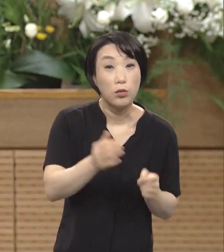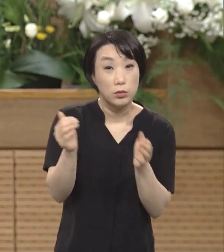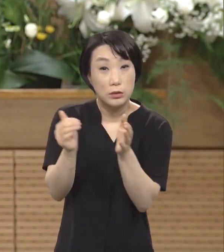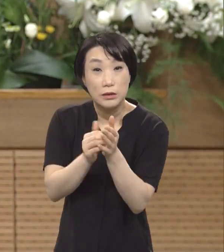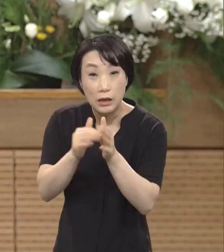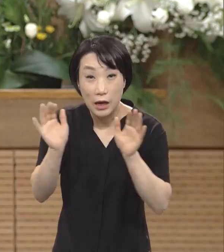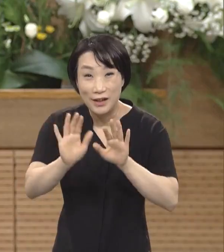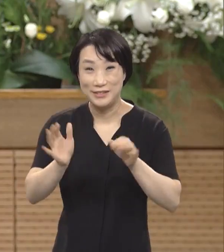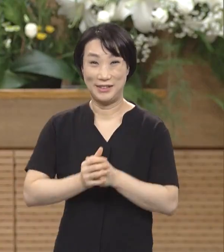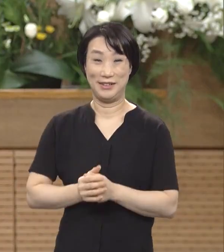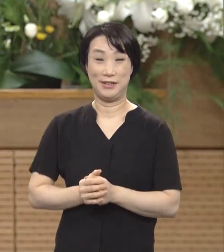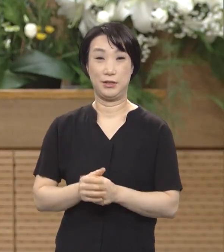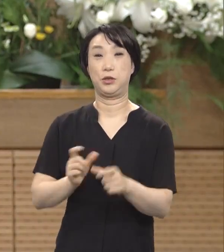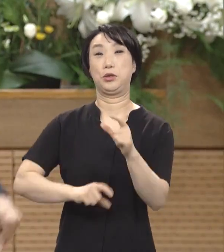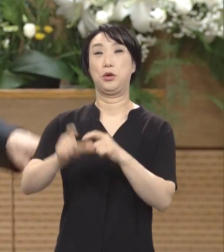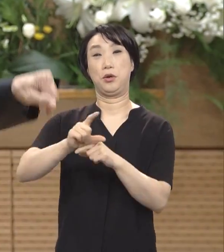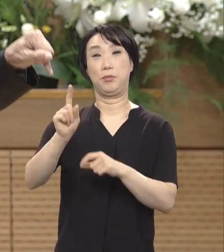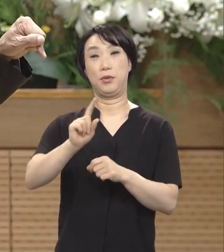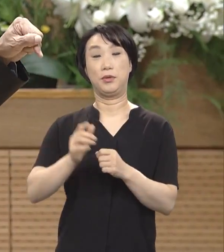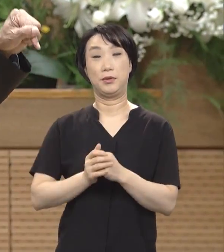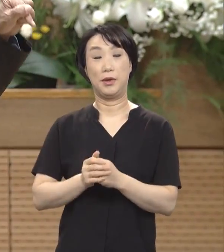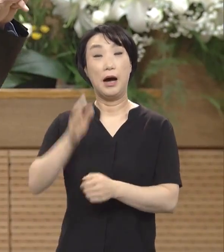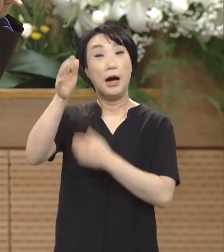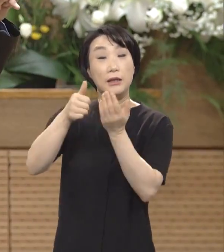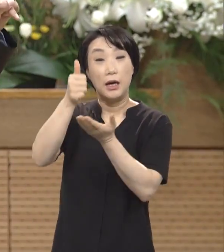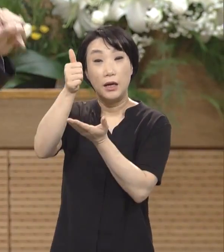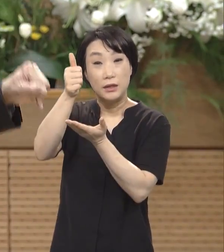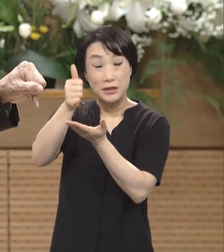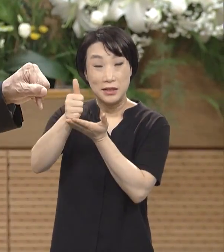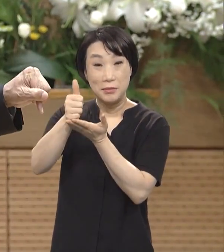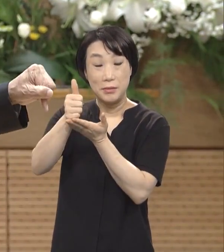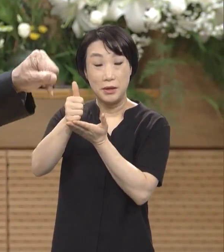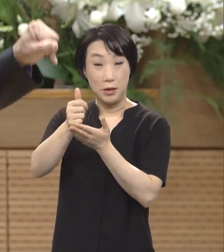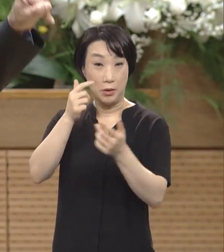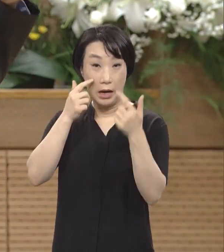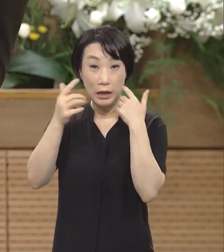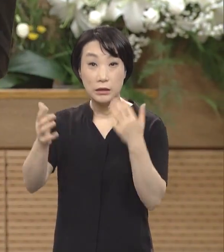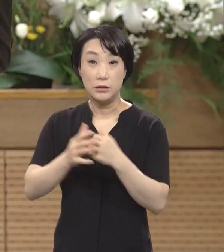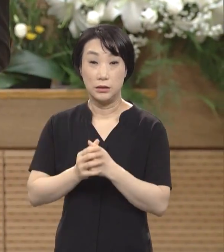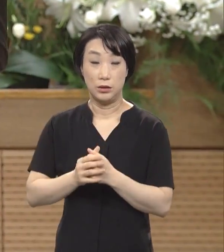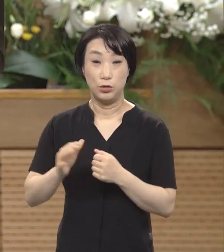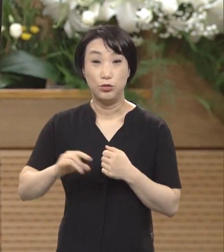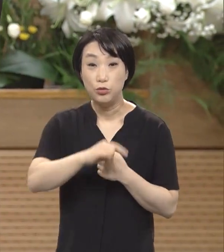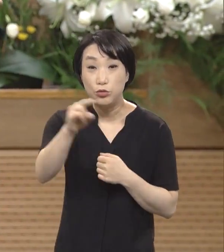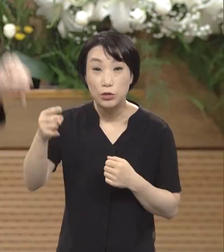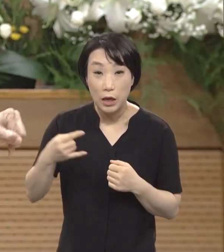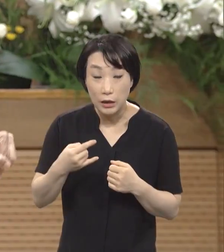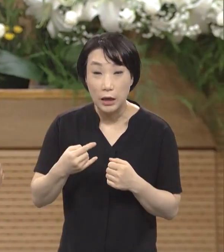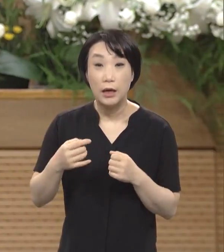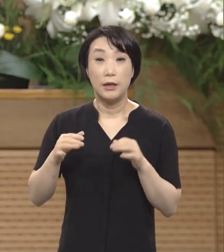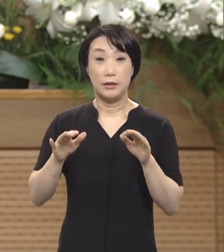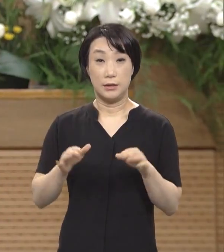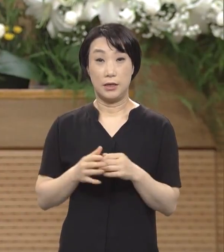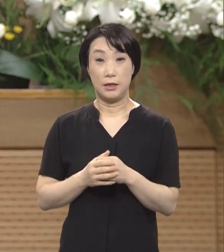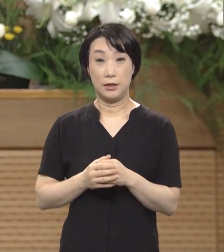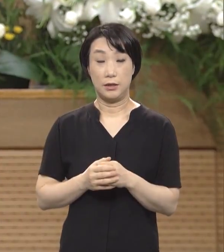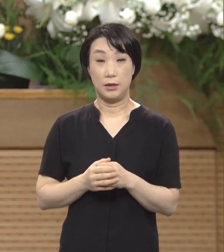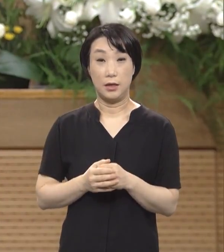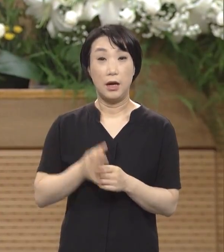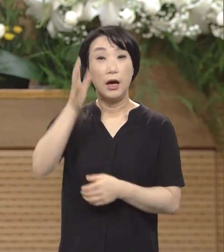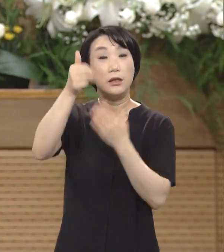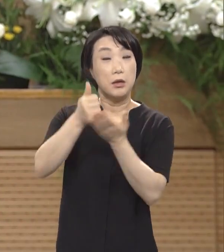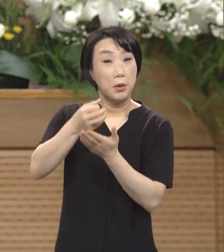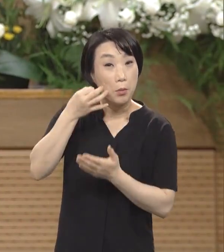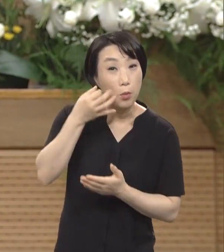그것만이 아니라 자기 자신이 밝히 우리 인간을 향해